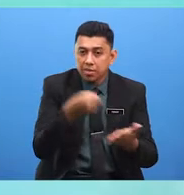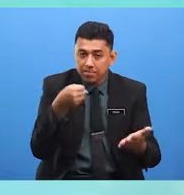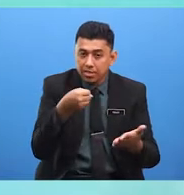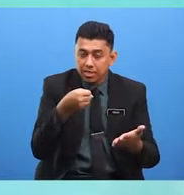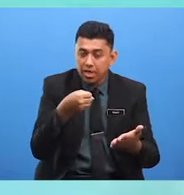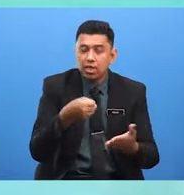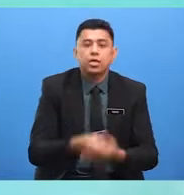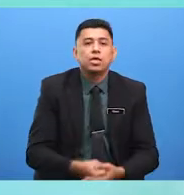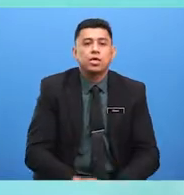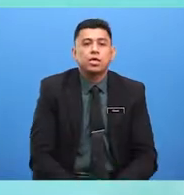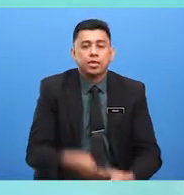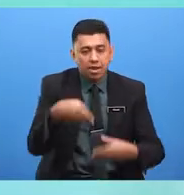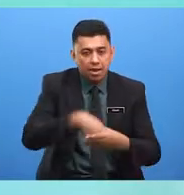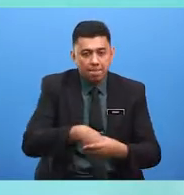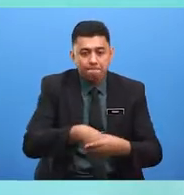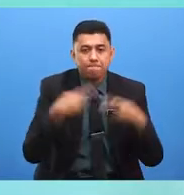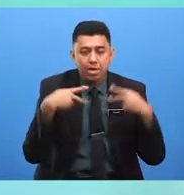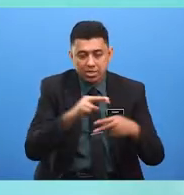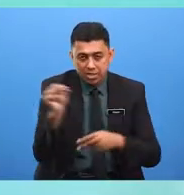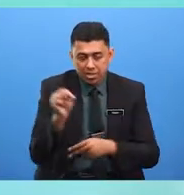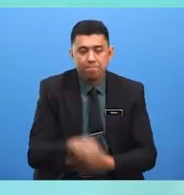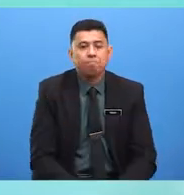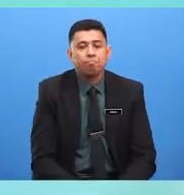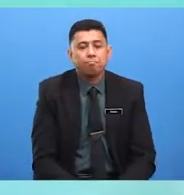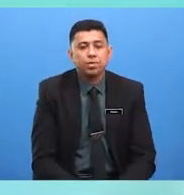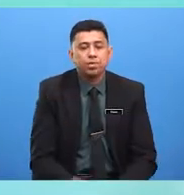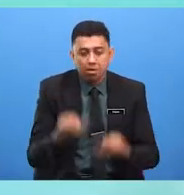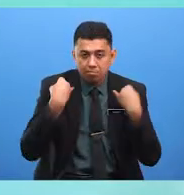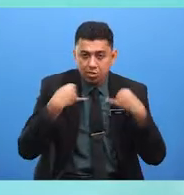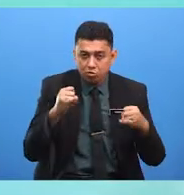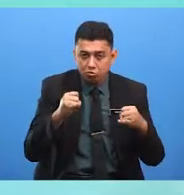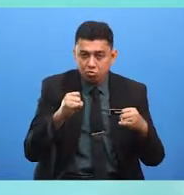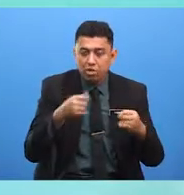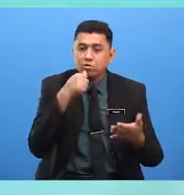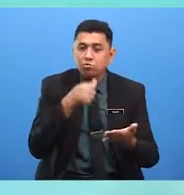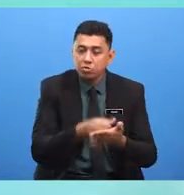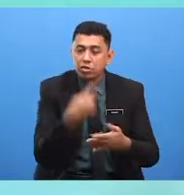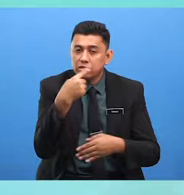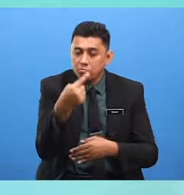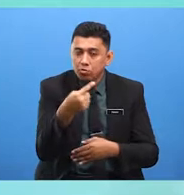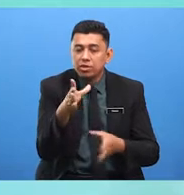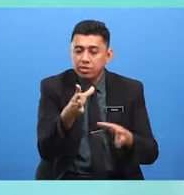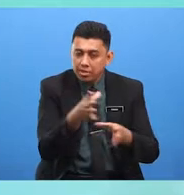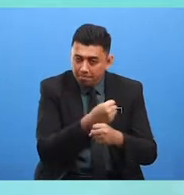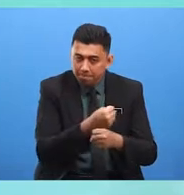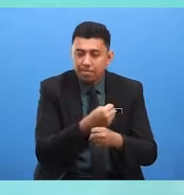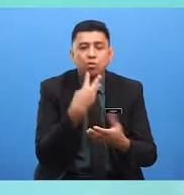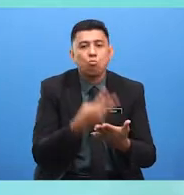dalam pasaran orang ramai atau institusi menjual surat jaminan cara memperoleh uang